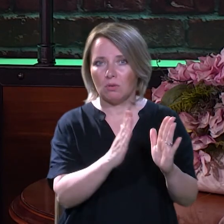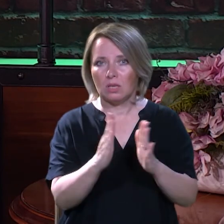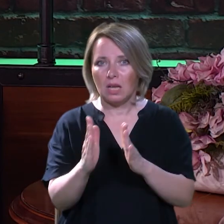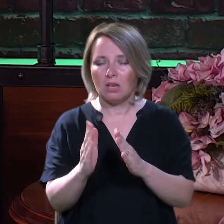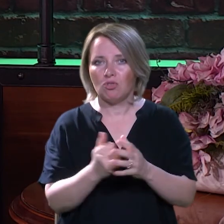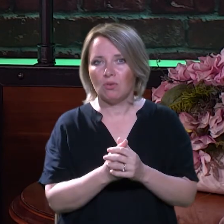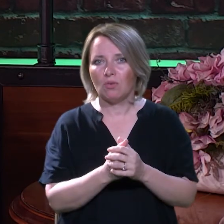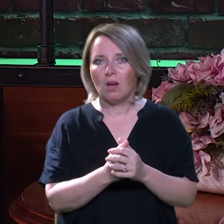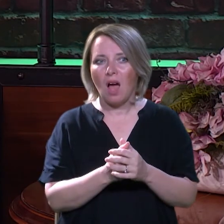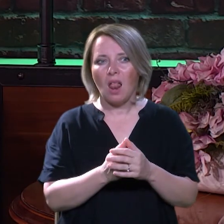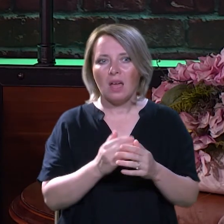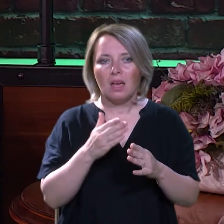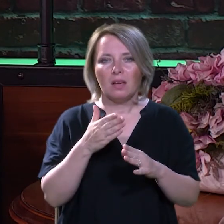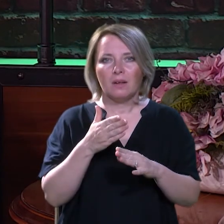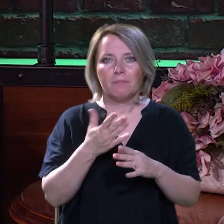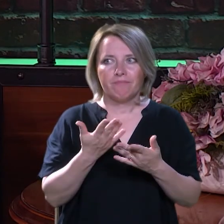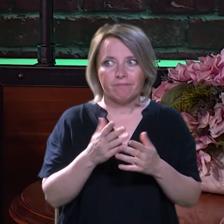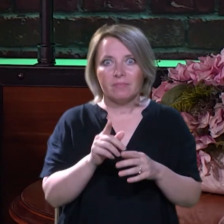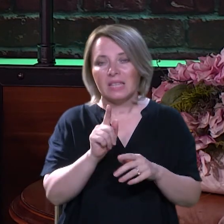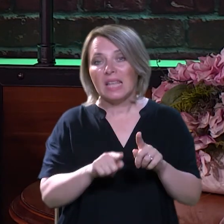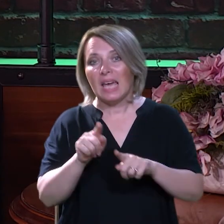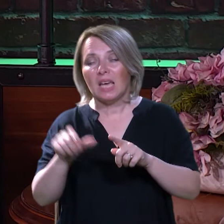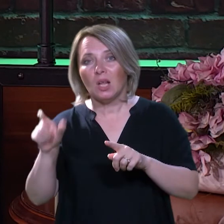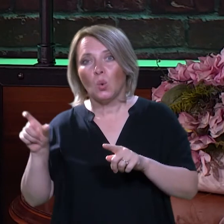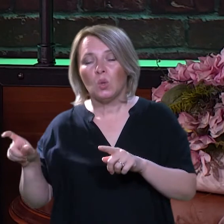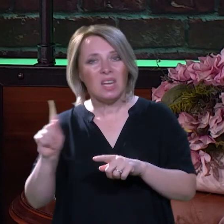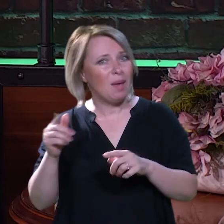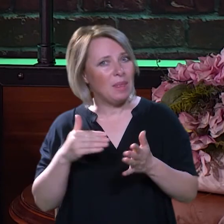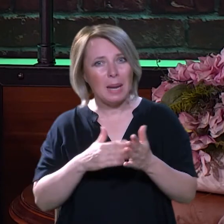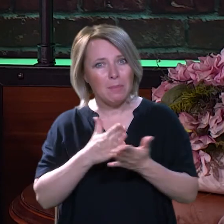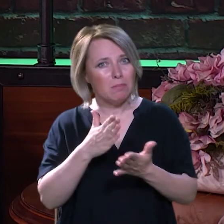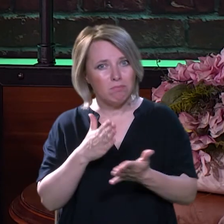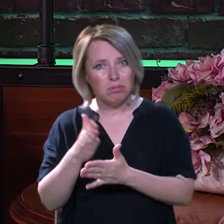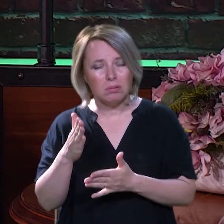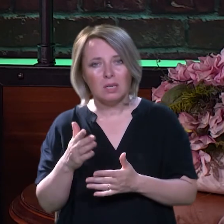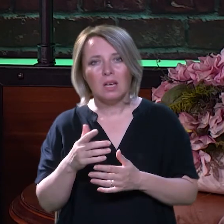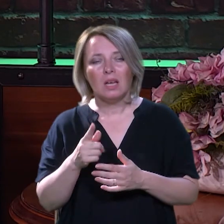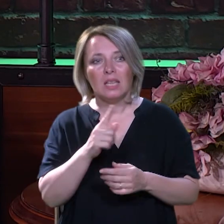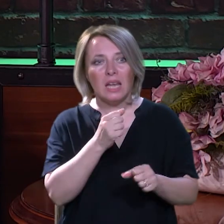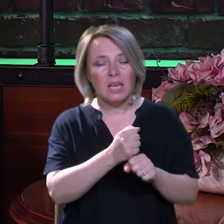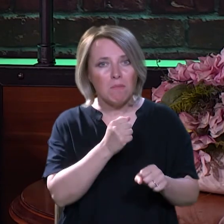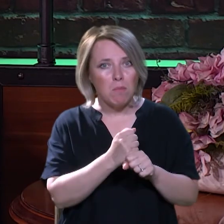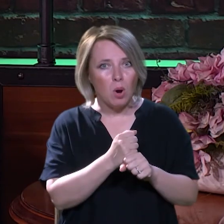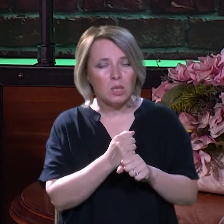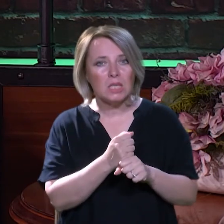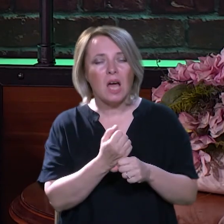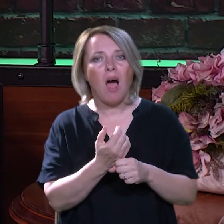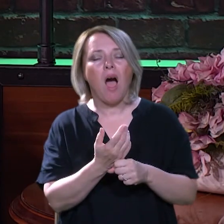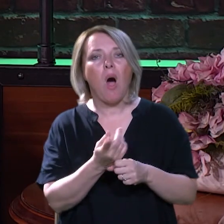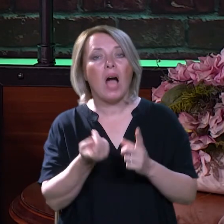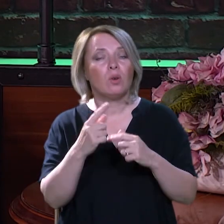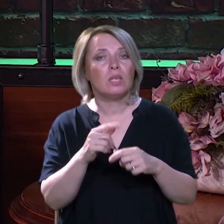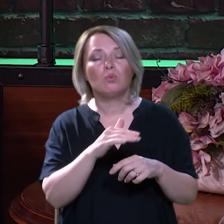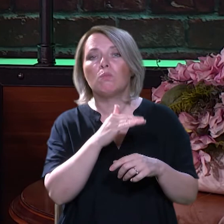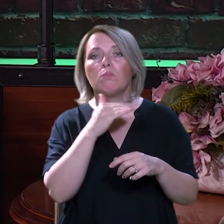možda prazninama oni uspiju sebi naći put da obavljaju tu djelatnost, ali zapravo su potencijalno opasni za te ljude koji kod njih